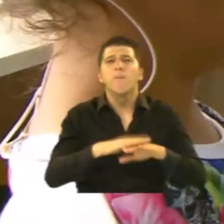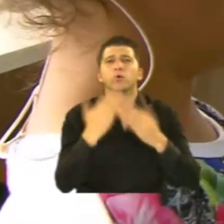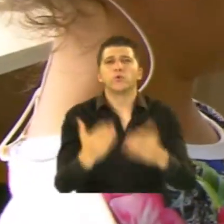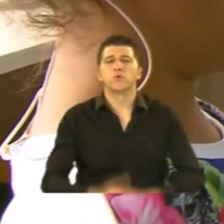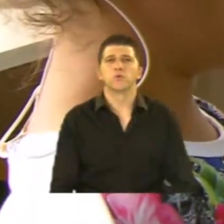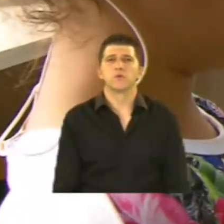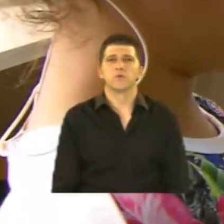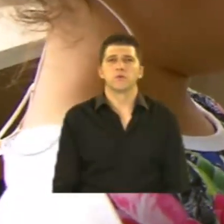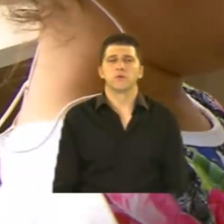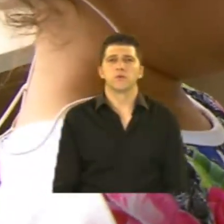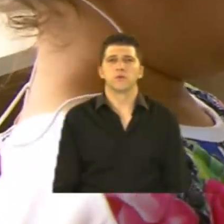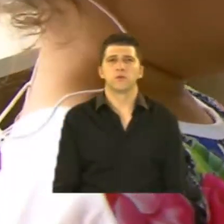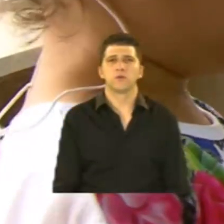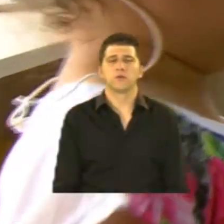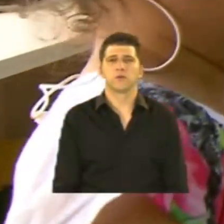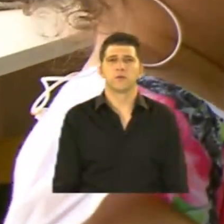ne yapıyorsunuz?